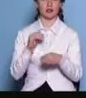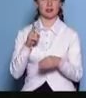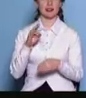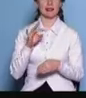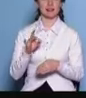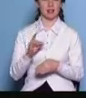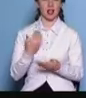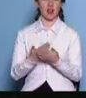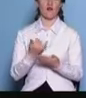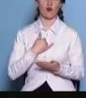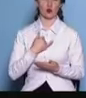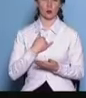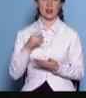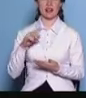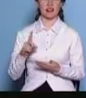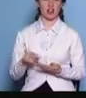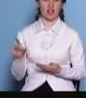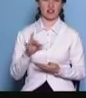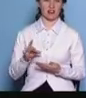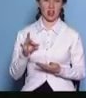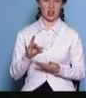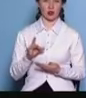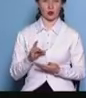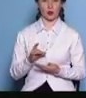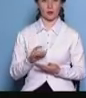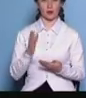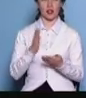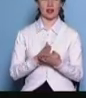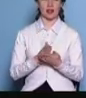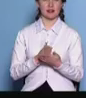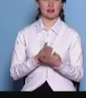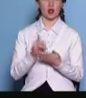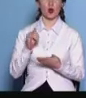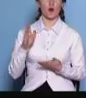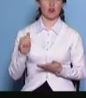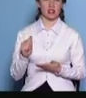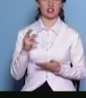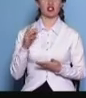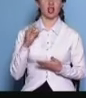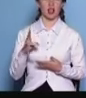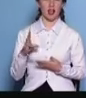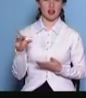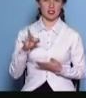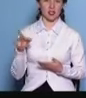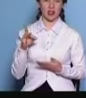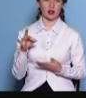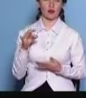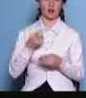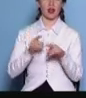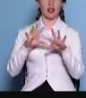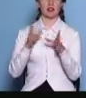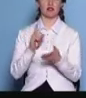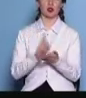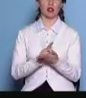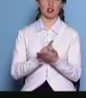меня, пожалуйста, здесь, значит, Завьяловский район. Есть Увинский район, Шарканский район. То есть вот это вот мы сегодня должны